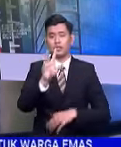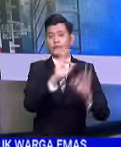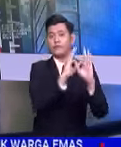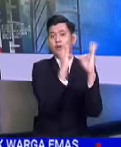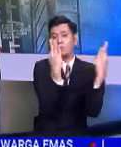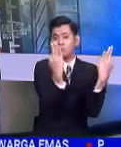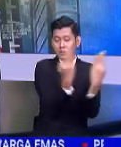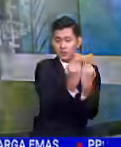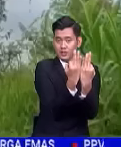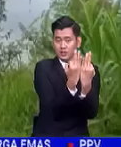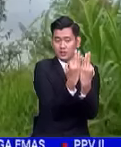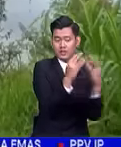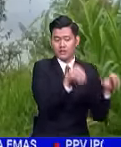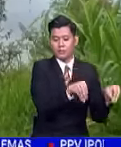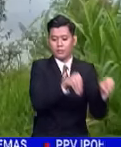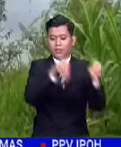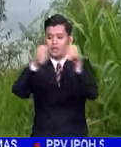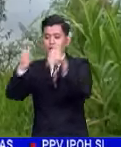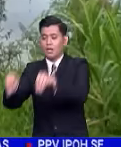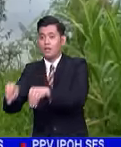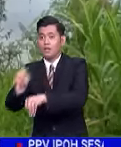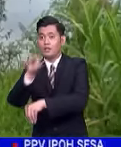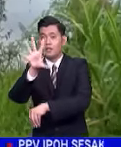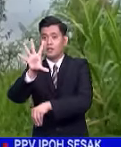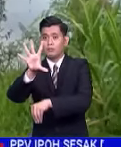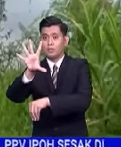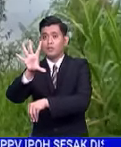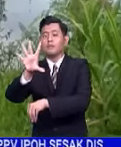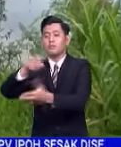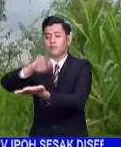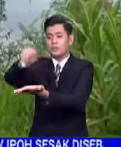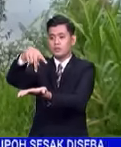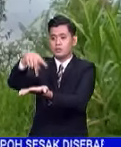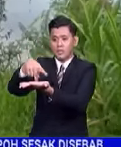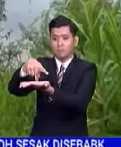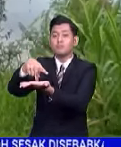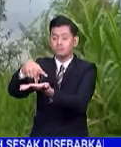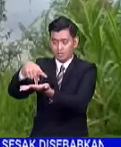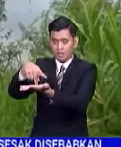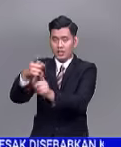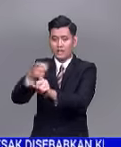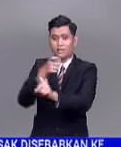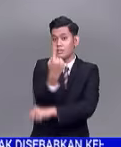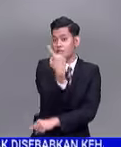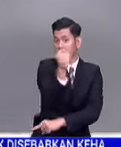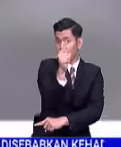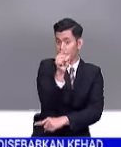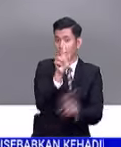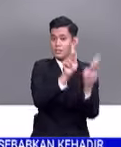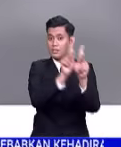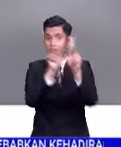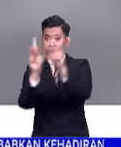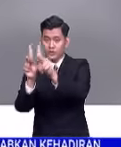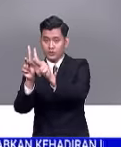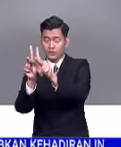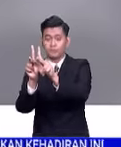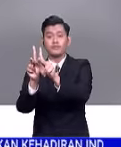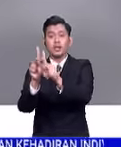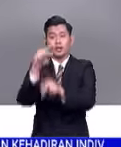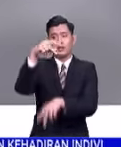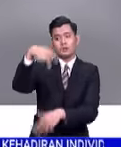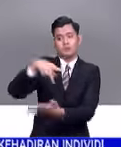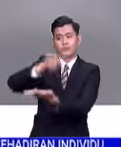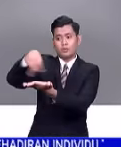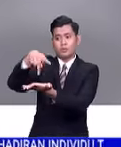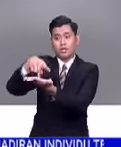rumah. Kesemua ditempatkan di 5 buah PPS melibatkan penduduk dari 11 buah kampung di daerah berkenaan. Antara PPS